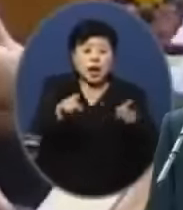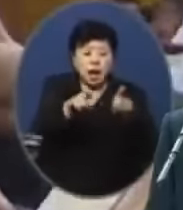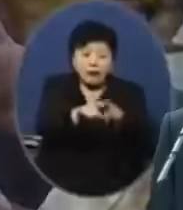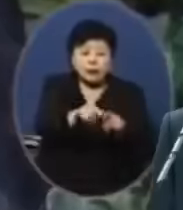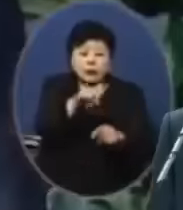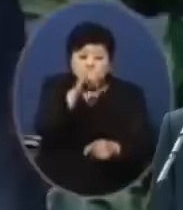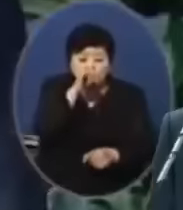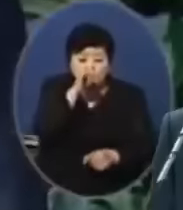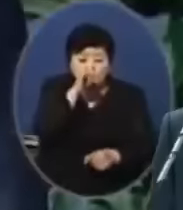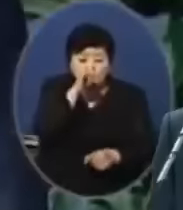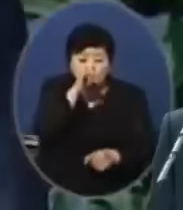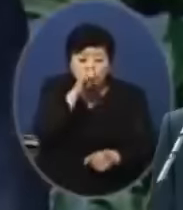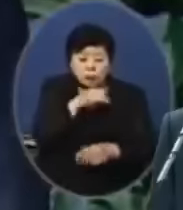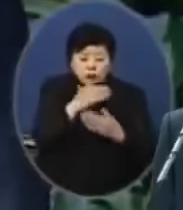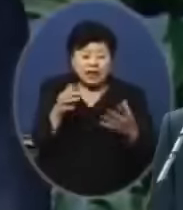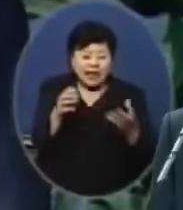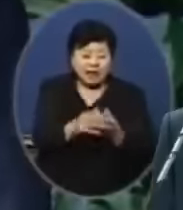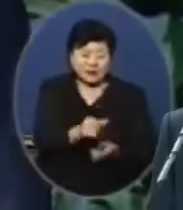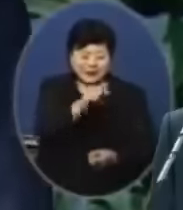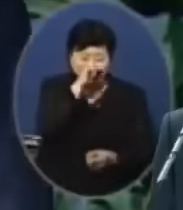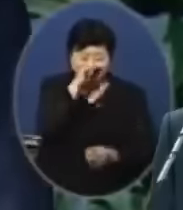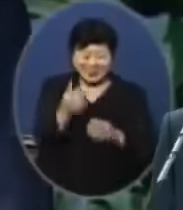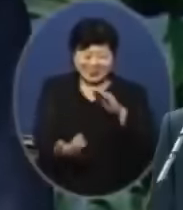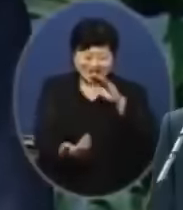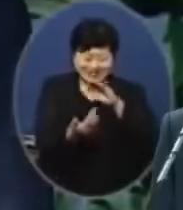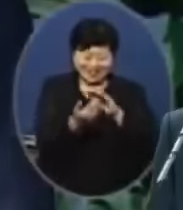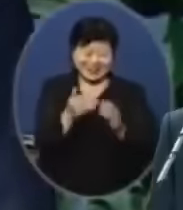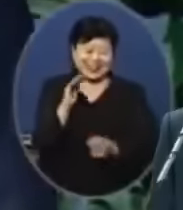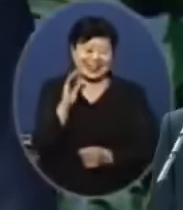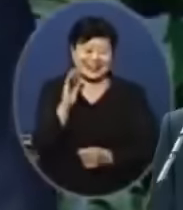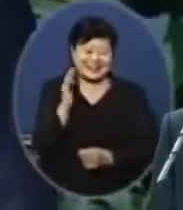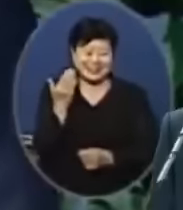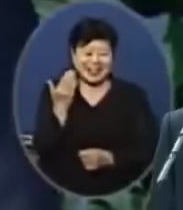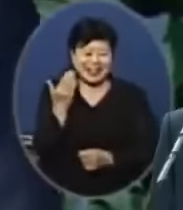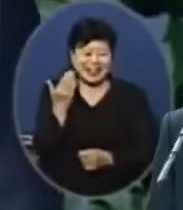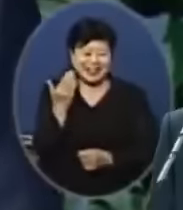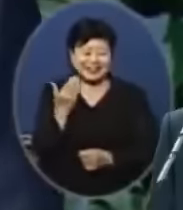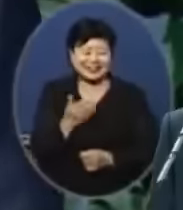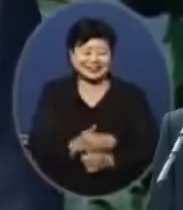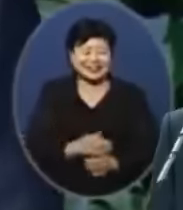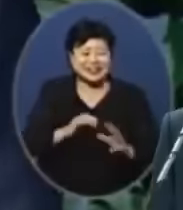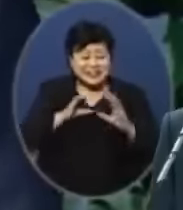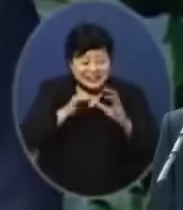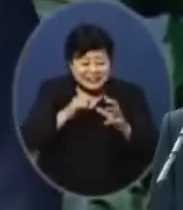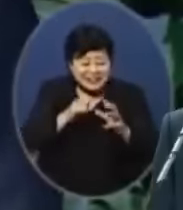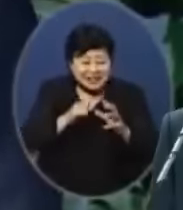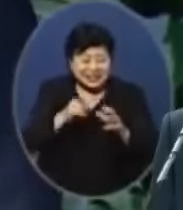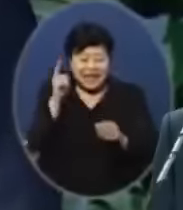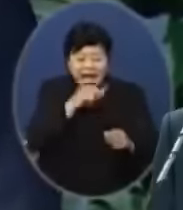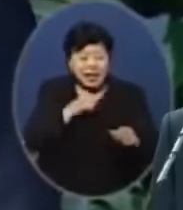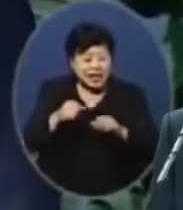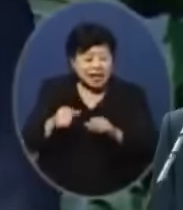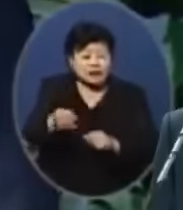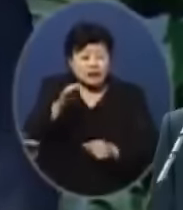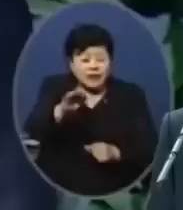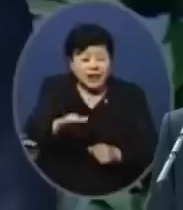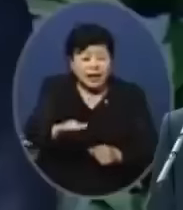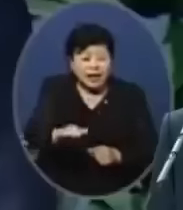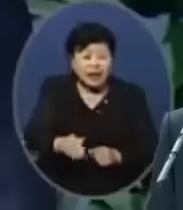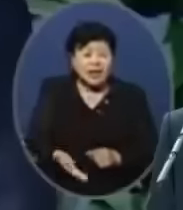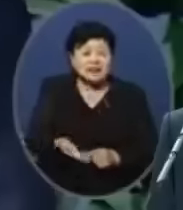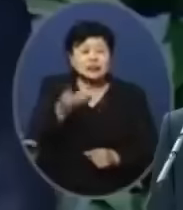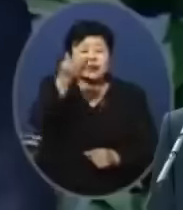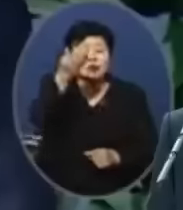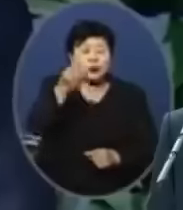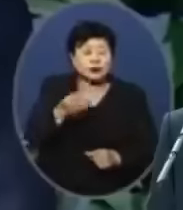하심으로 모든 일이 합력하여 선을 이루게 되는 것입니다. 세상이 여러분에게 악을 행할지라도 차원이